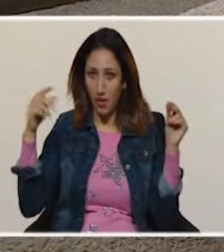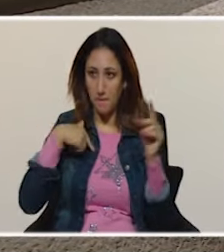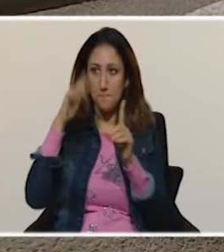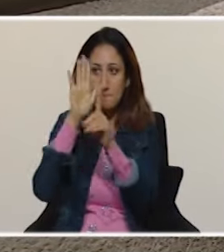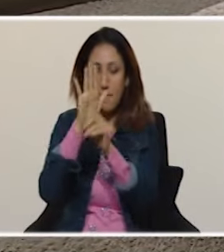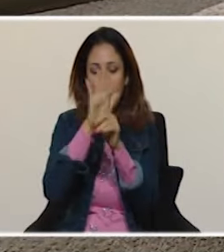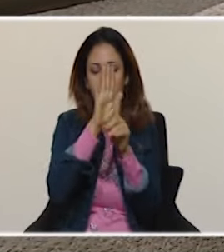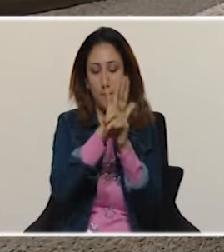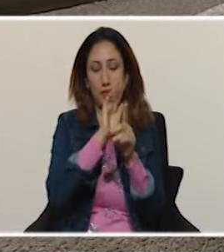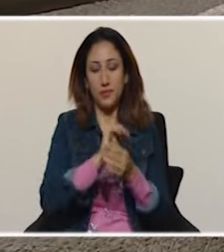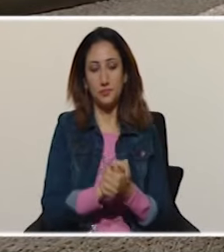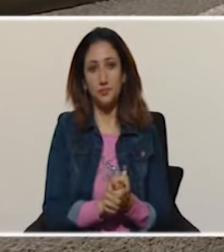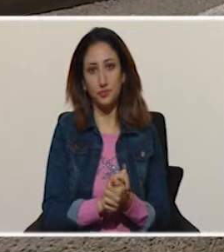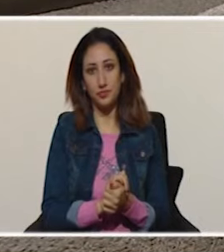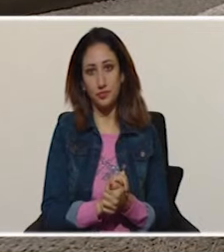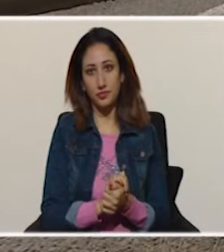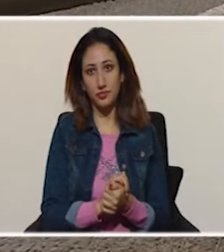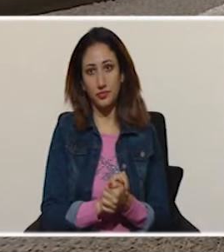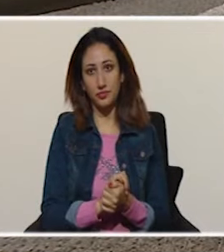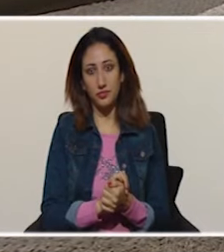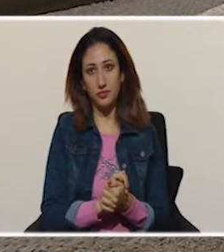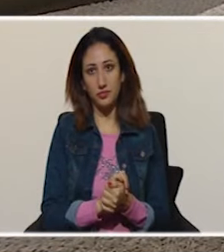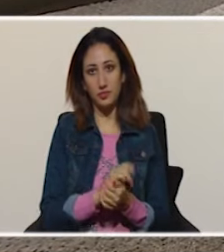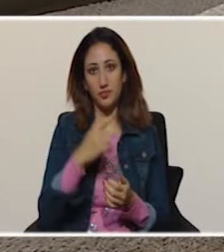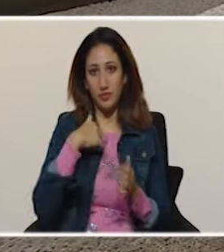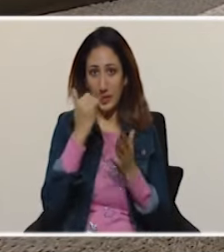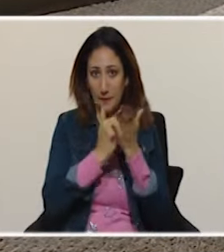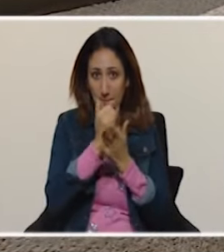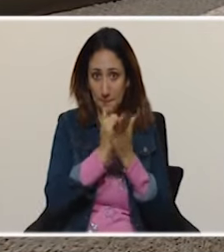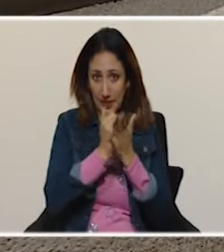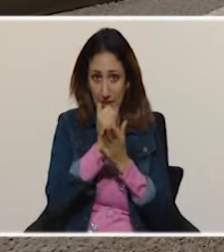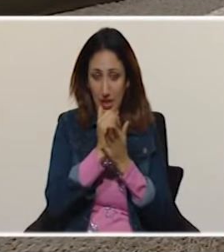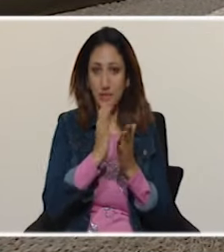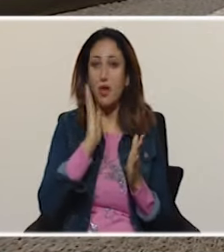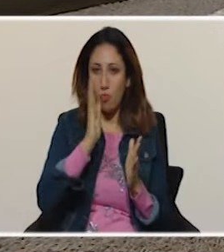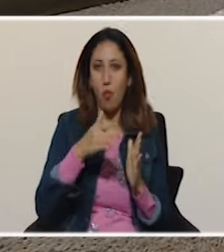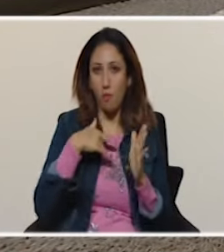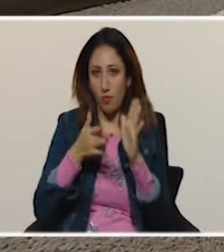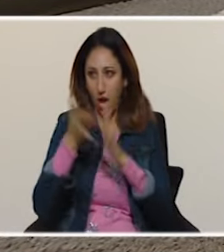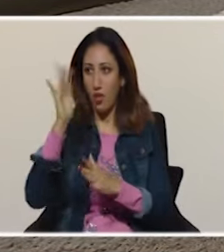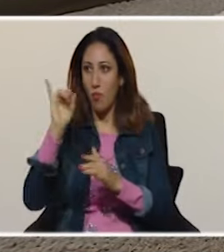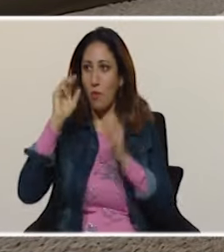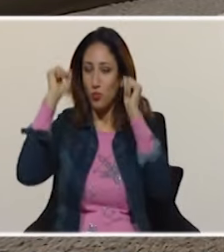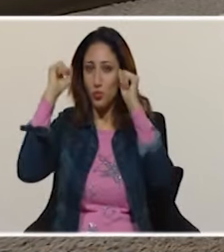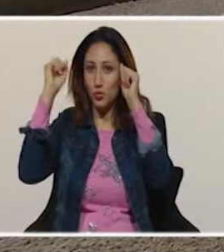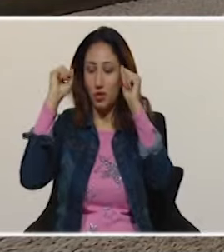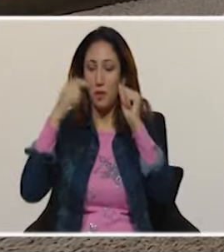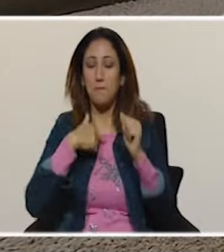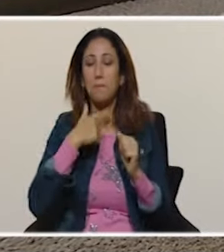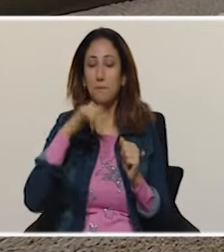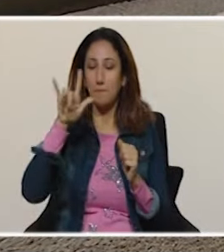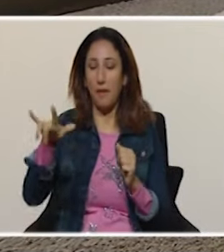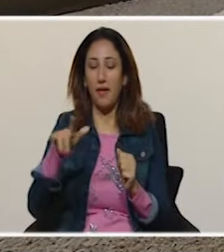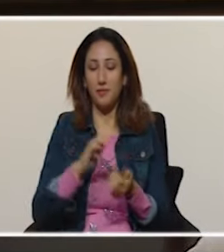معظمهم اي حدا مضطهد انا بتلاقيني وراه ولو فيها تزويق من المدرسه بتلاقيني وراه وقدامه الاثنين باخد حسنتين بدي حسنه